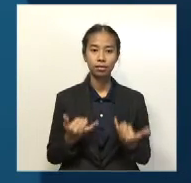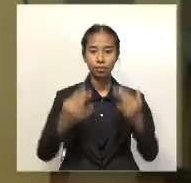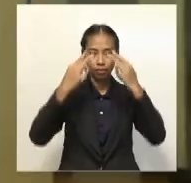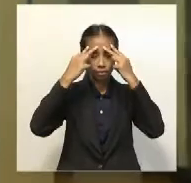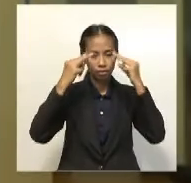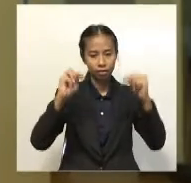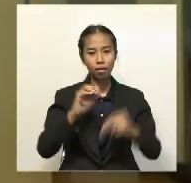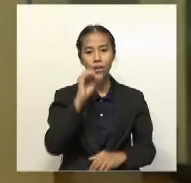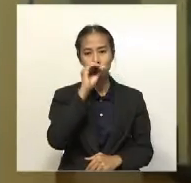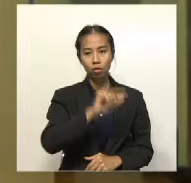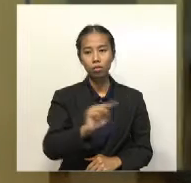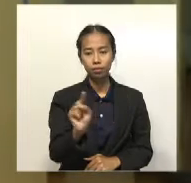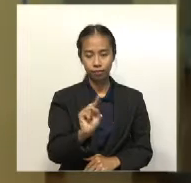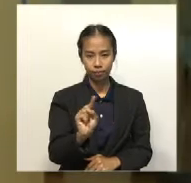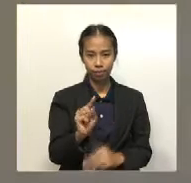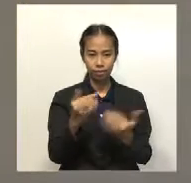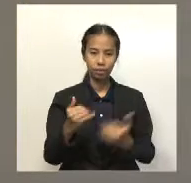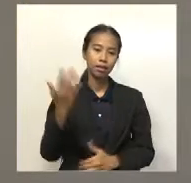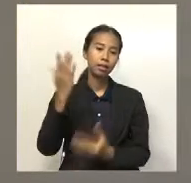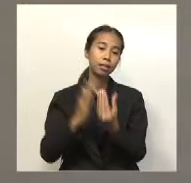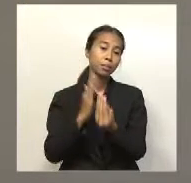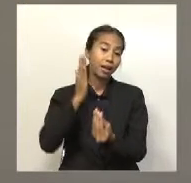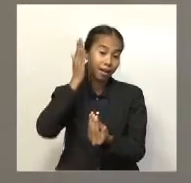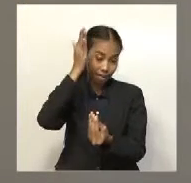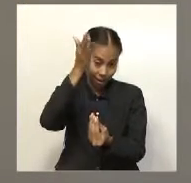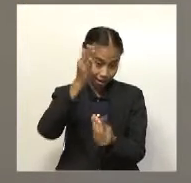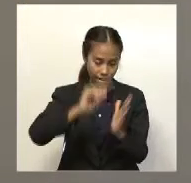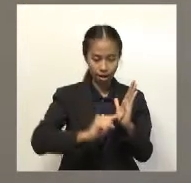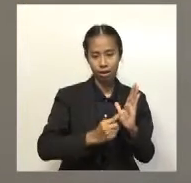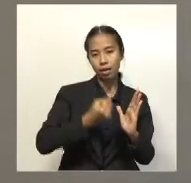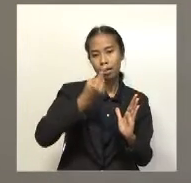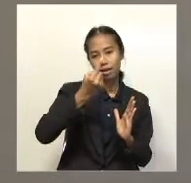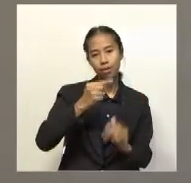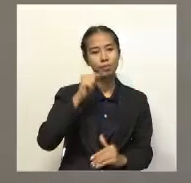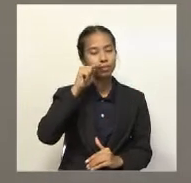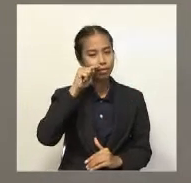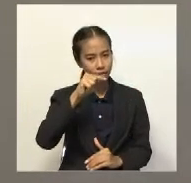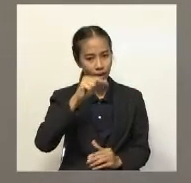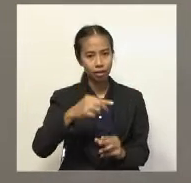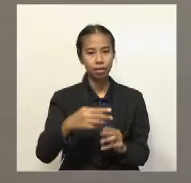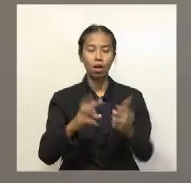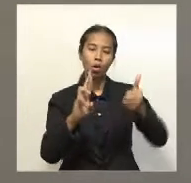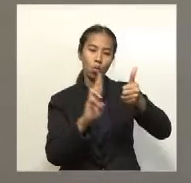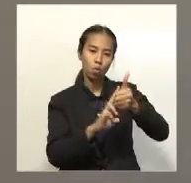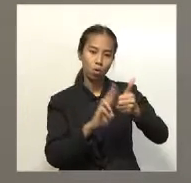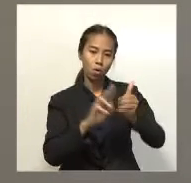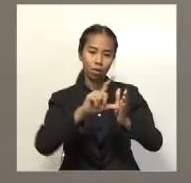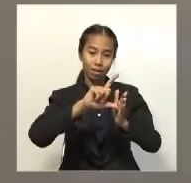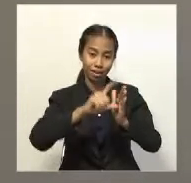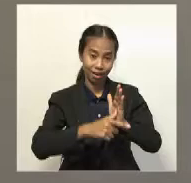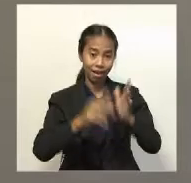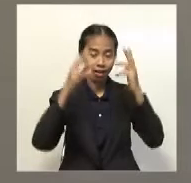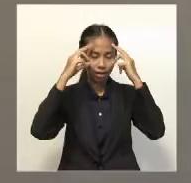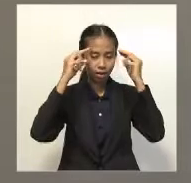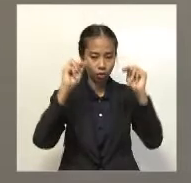กรัฐมนตรียังบอกด้วยว่าตั้งแต่สัปดาห์หน้าเป็นต้นไปจะมอบหมายให้นายพุทธิพงษ์บุญกันรองเลขาธิการนาย